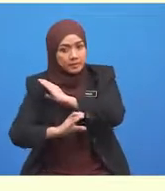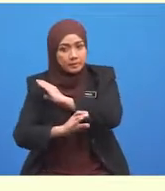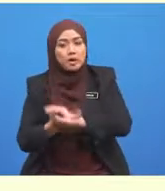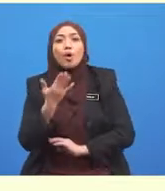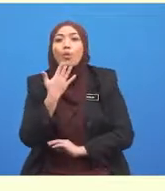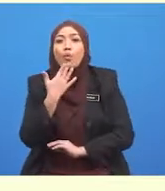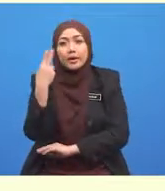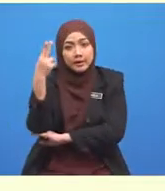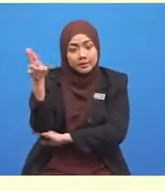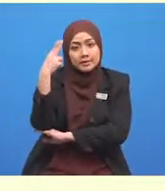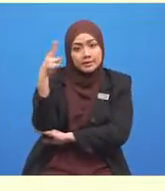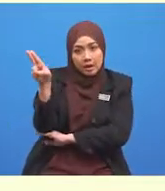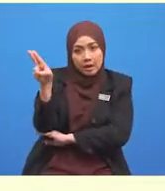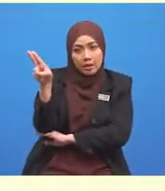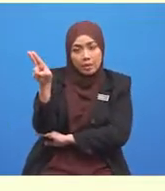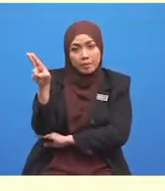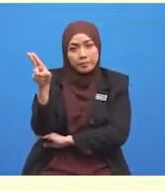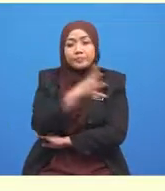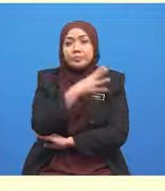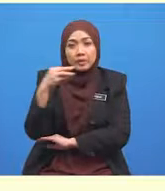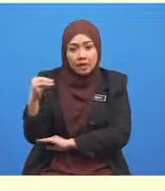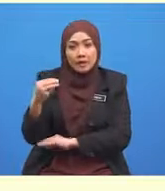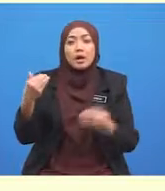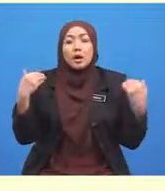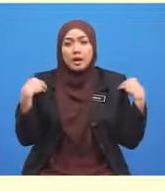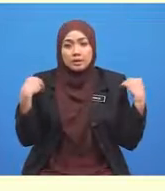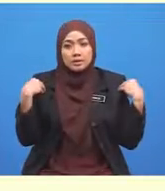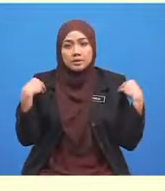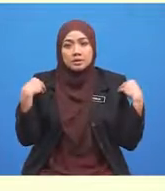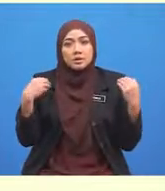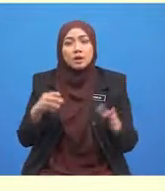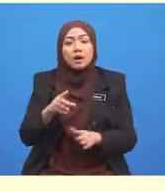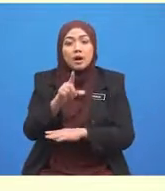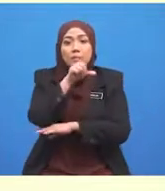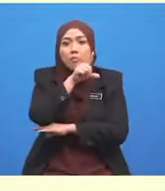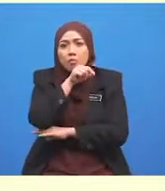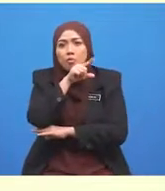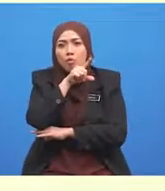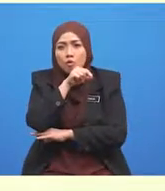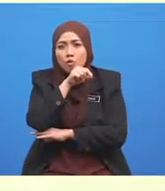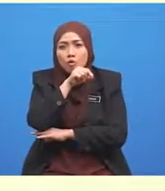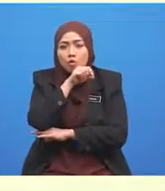berwarna hijau dan mempunyai gambar burung enggang.